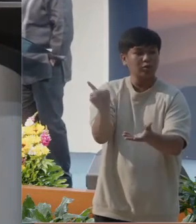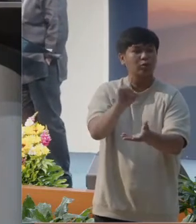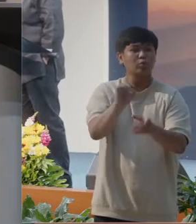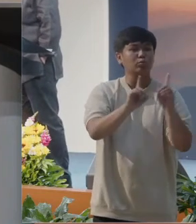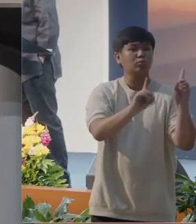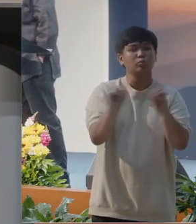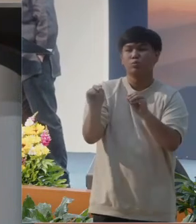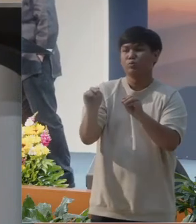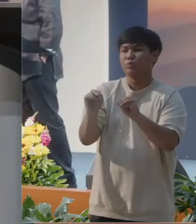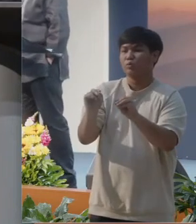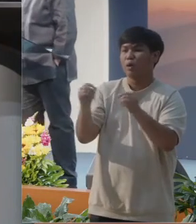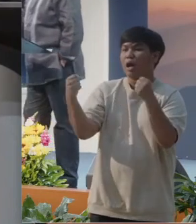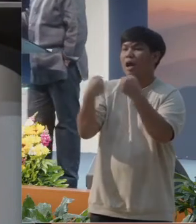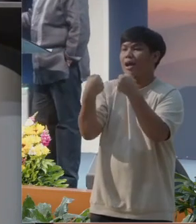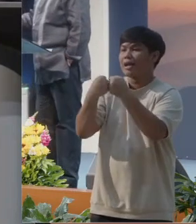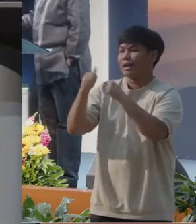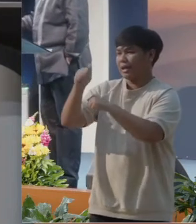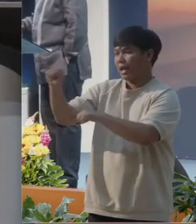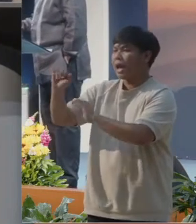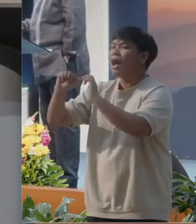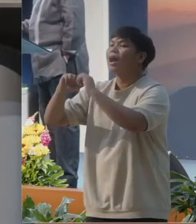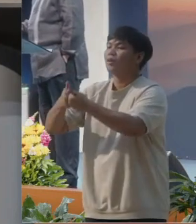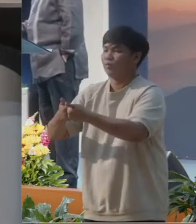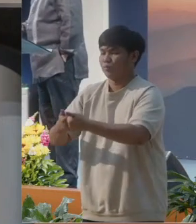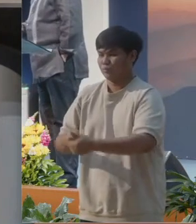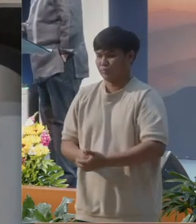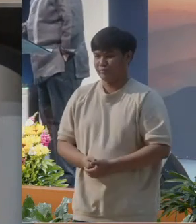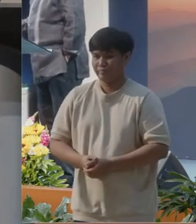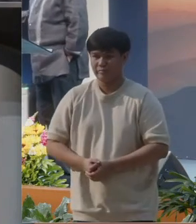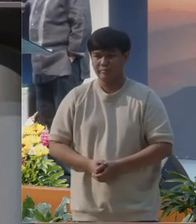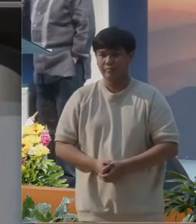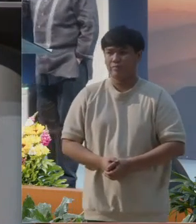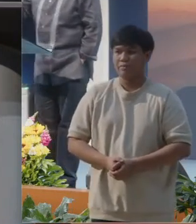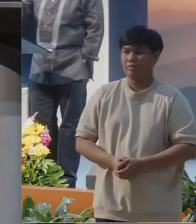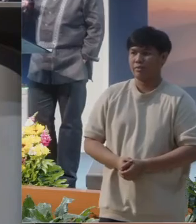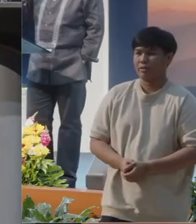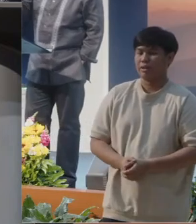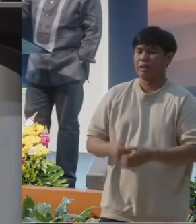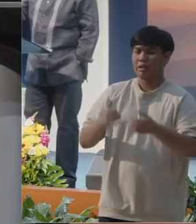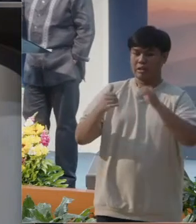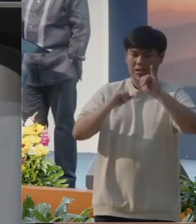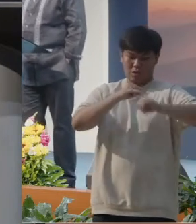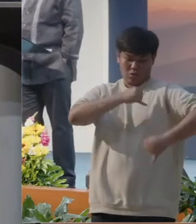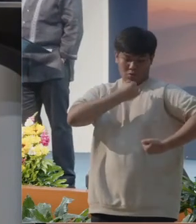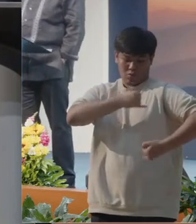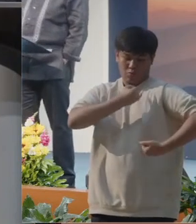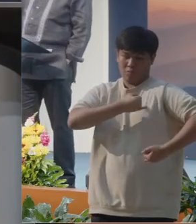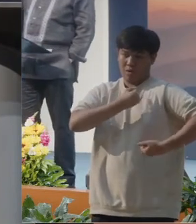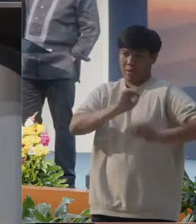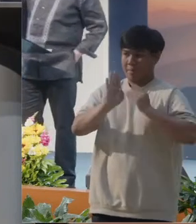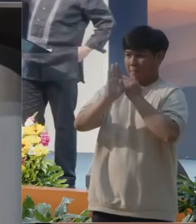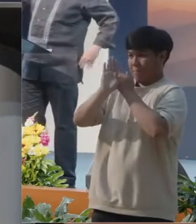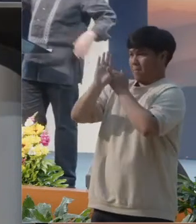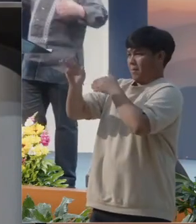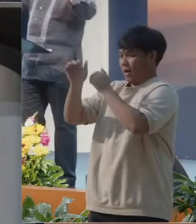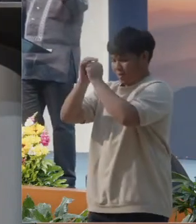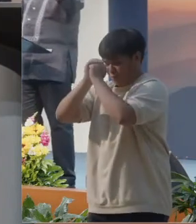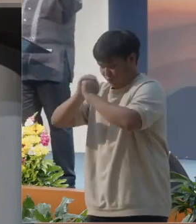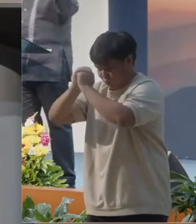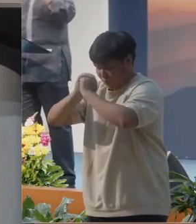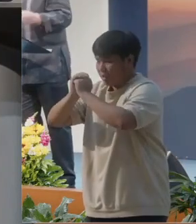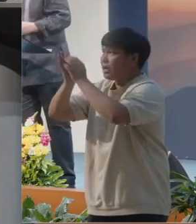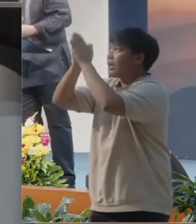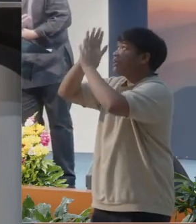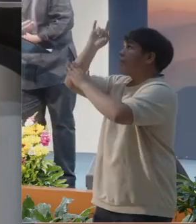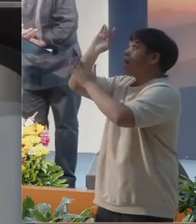kanilang gagawin. At yung po ang gusto nating mangyari. Sa panunumbalik ni Josue, sa kanilang pananalangin at paghingi